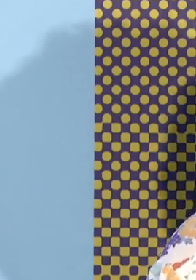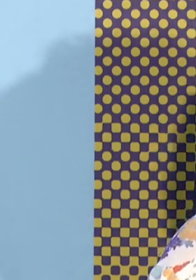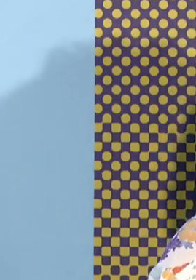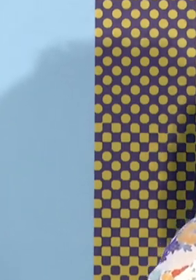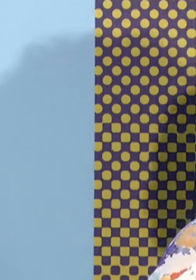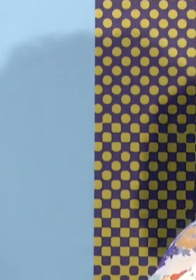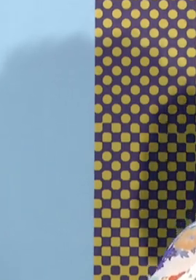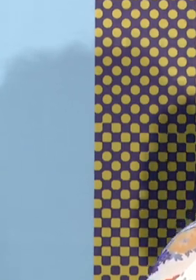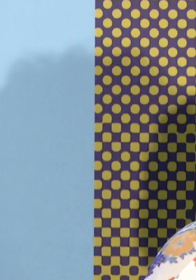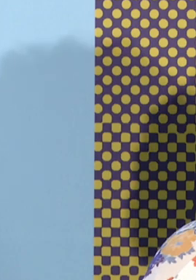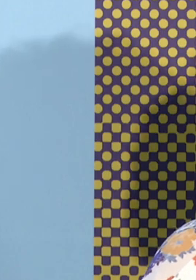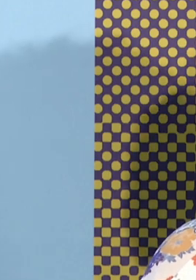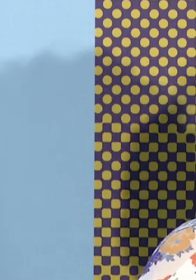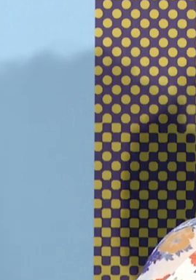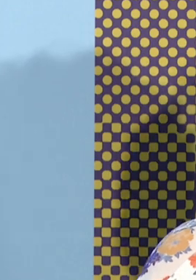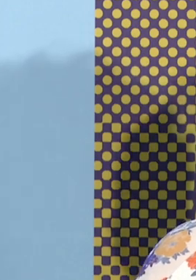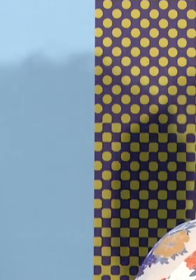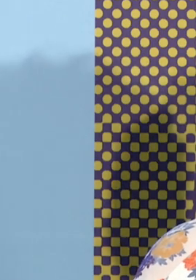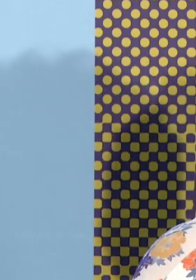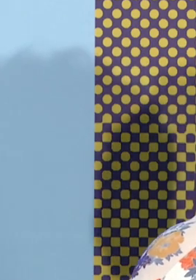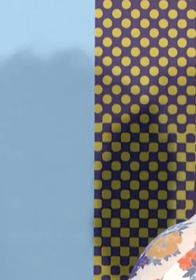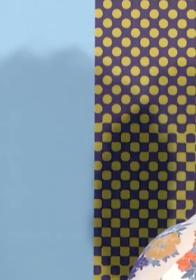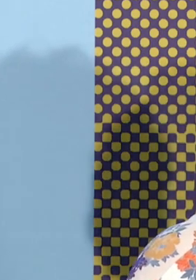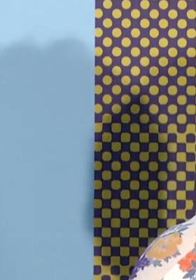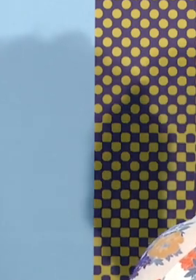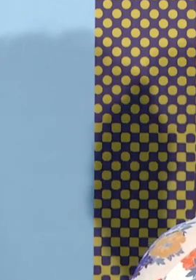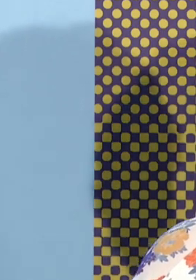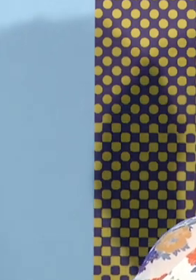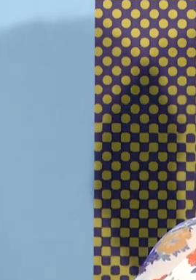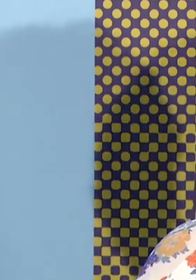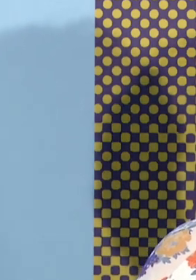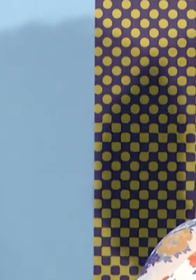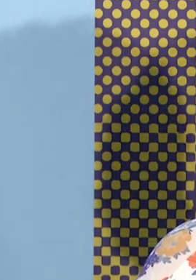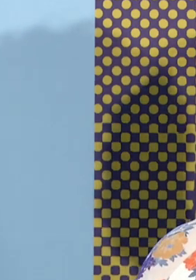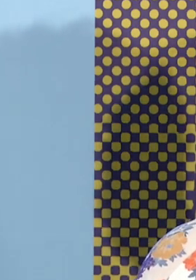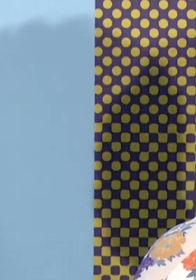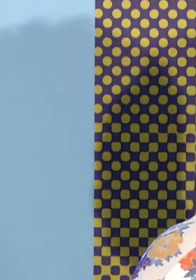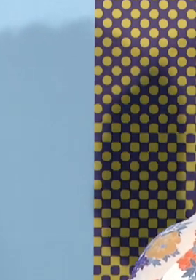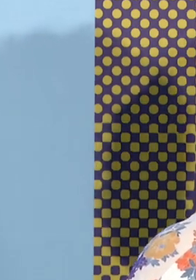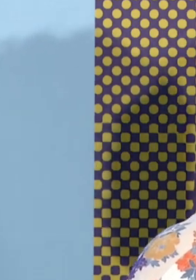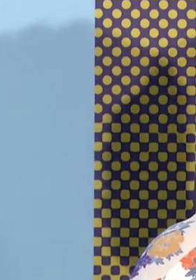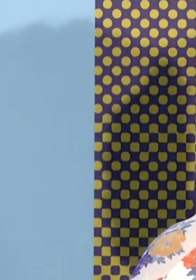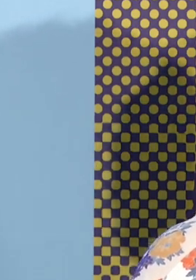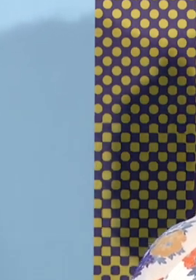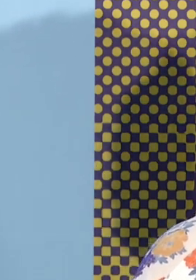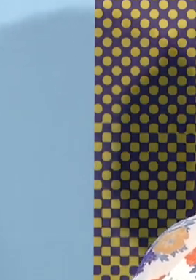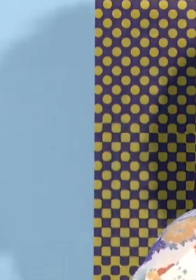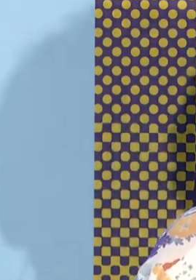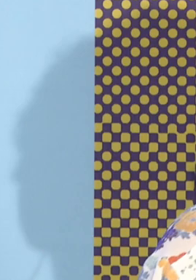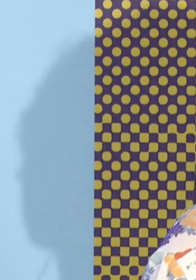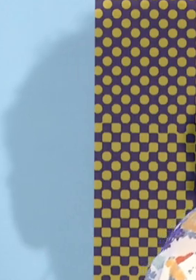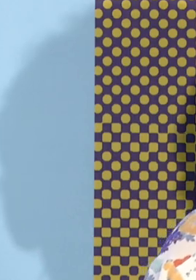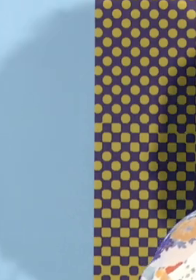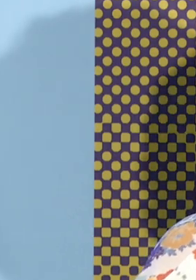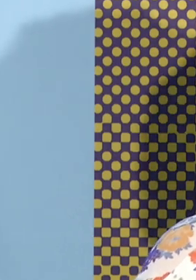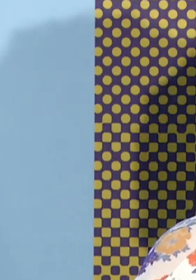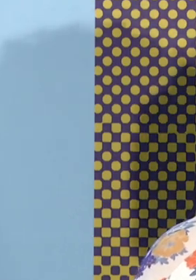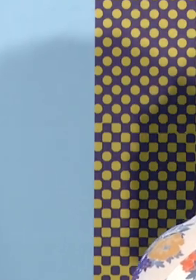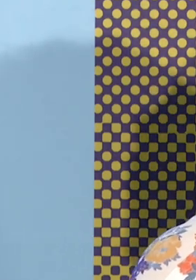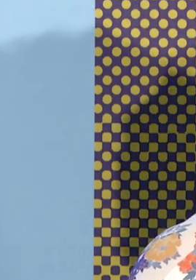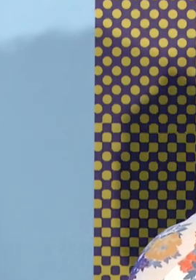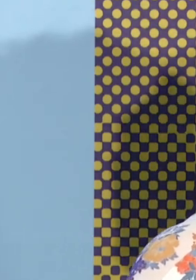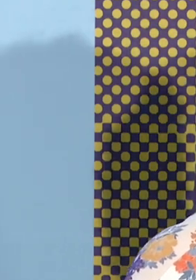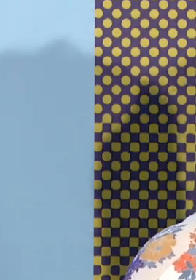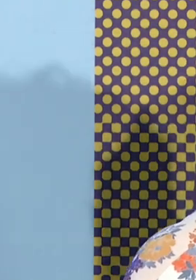man har en brottslig kriminell bana så har man ju en tendens att hamna i ett område med lägre hyror